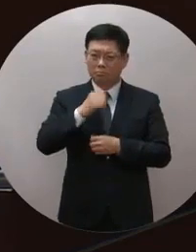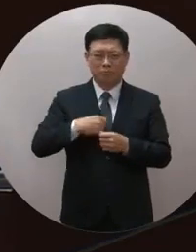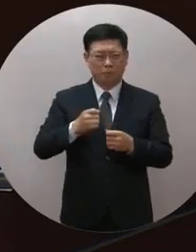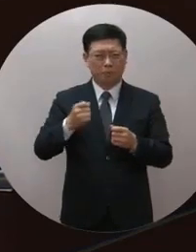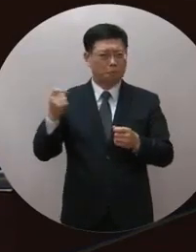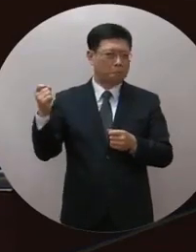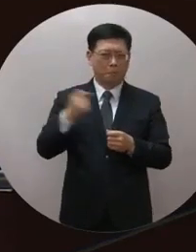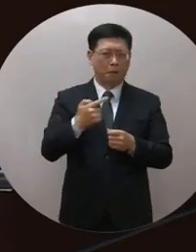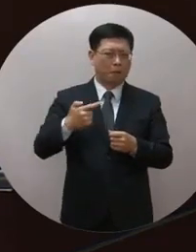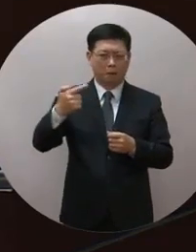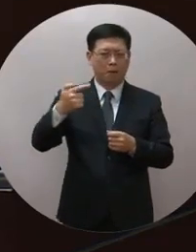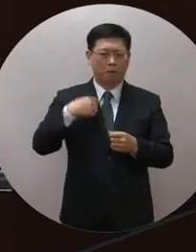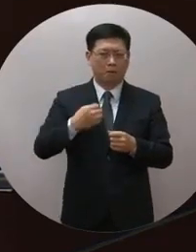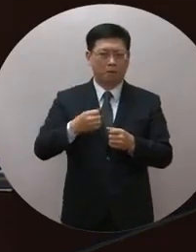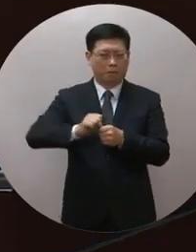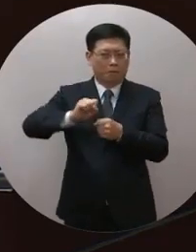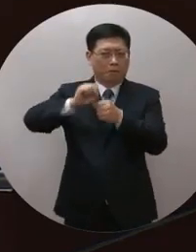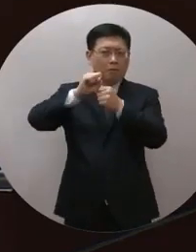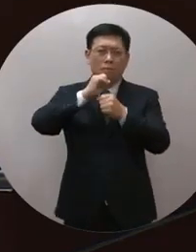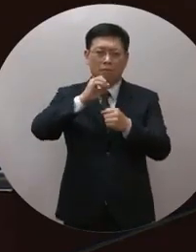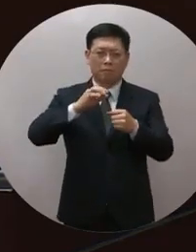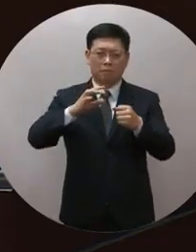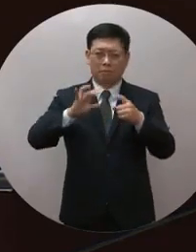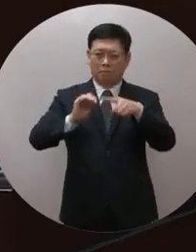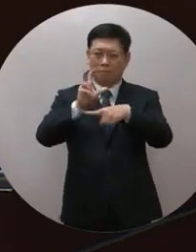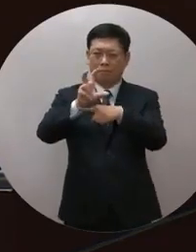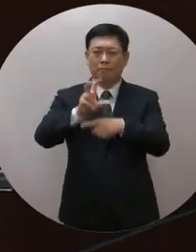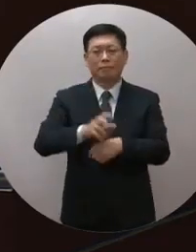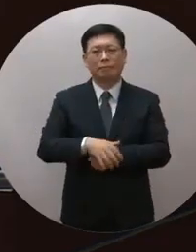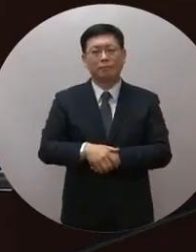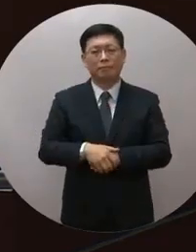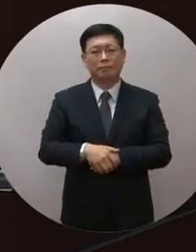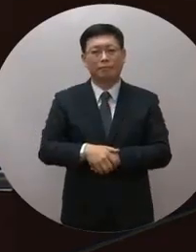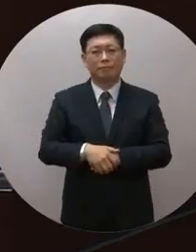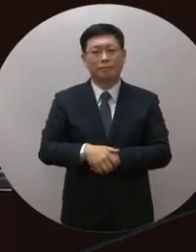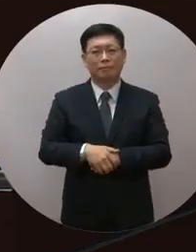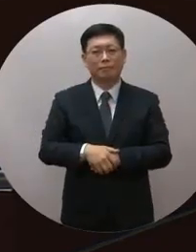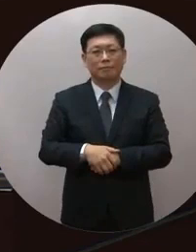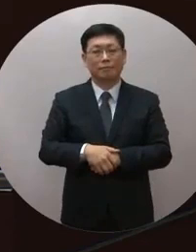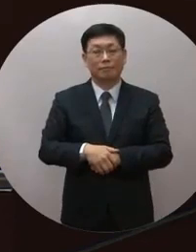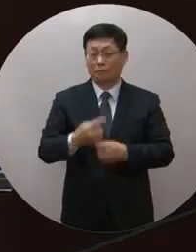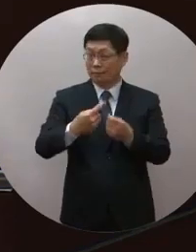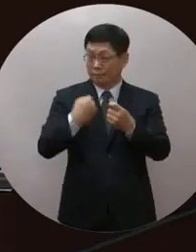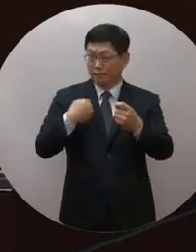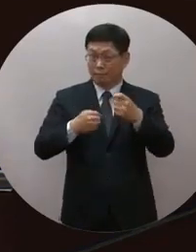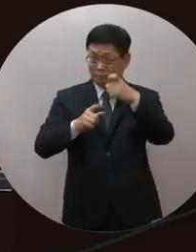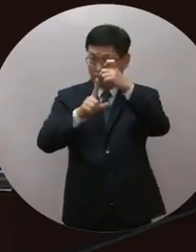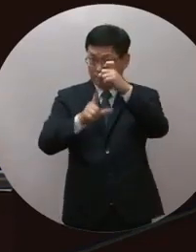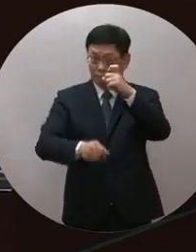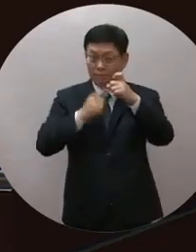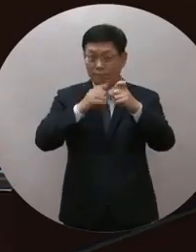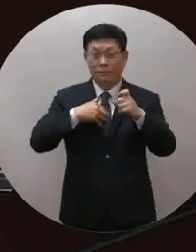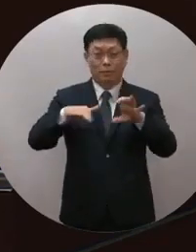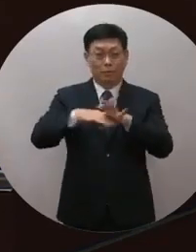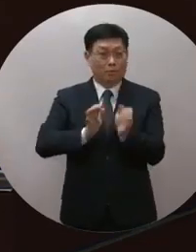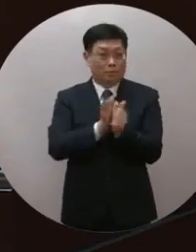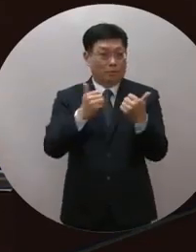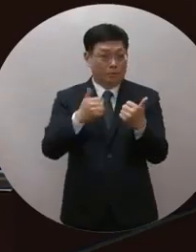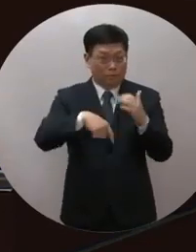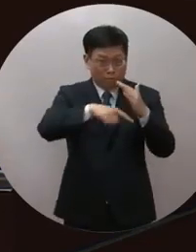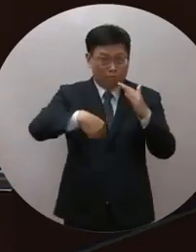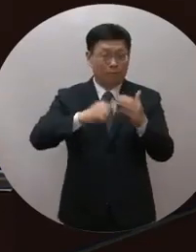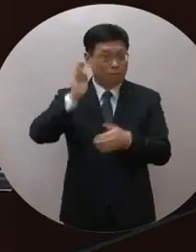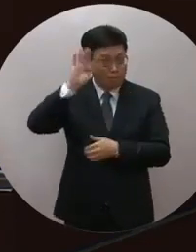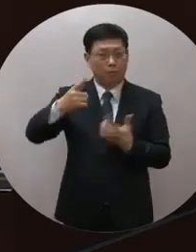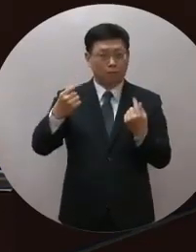远远的高出成长了70%。而去年11月挂牌的文策院，未